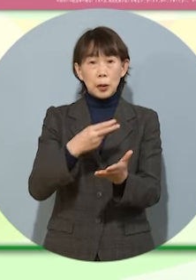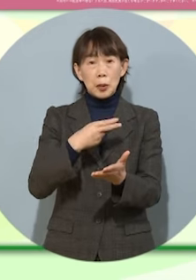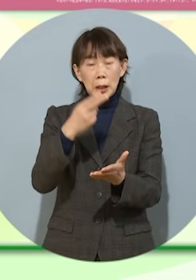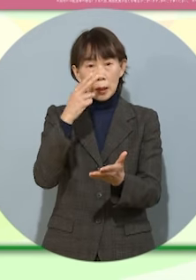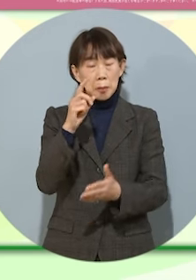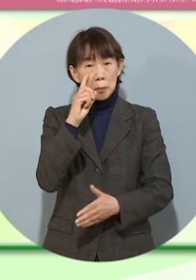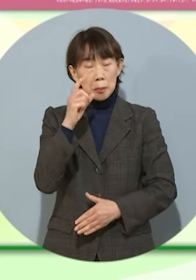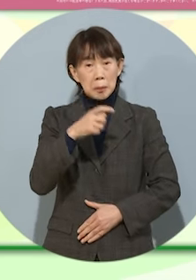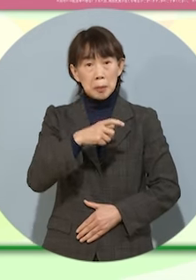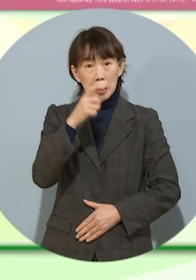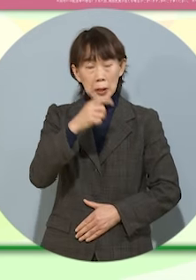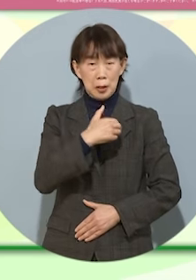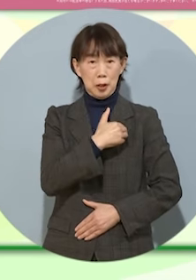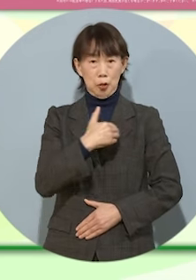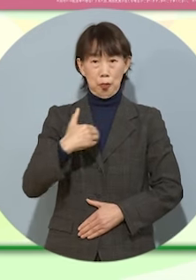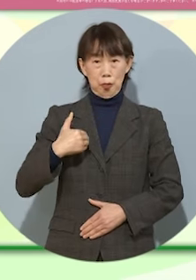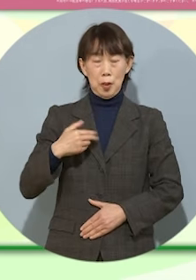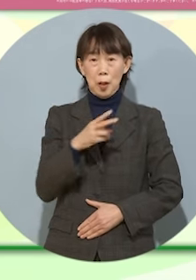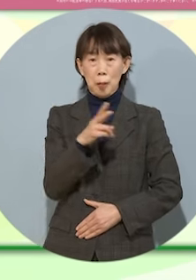飲ができます。